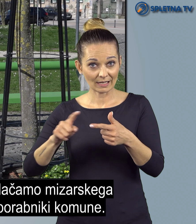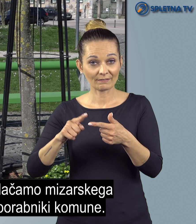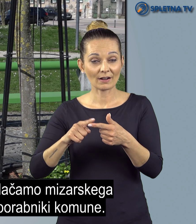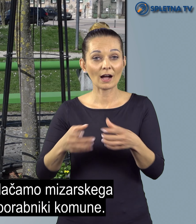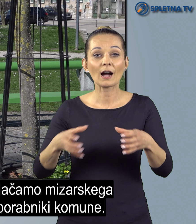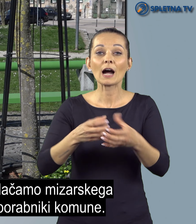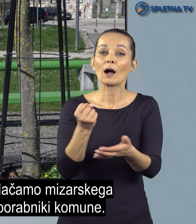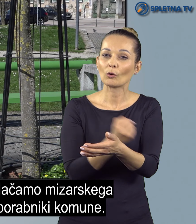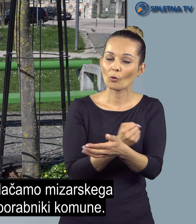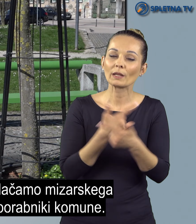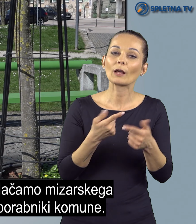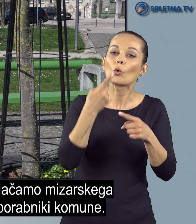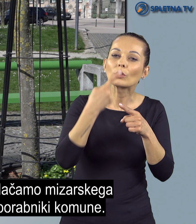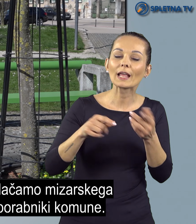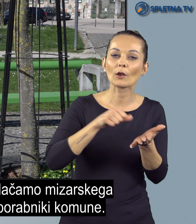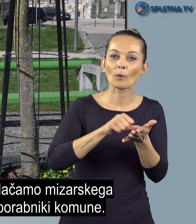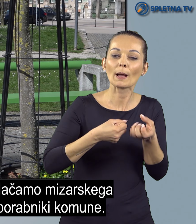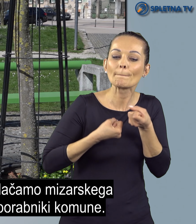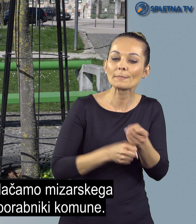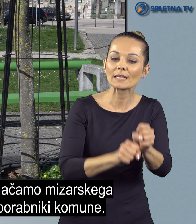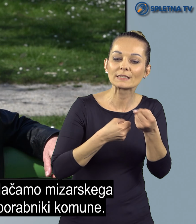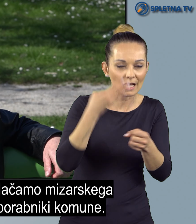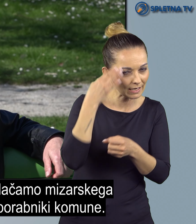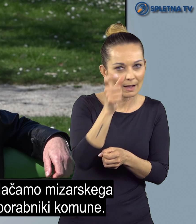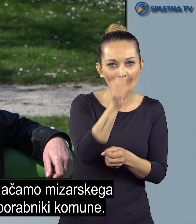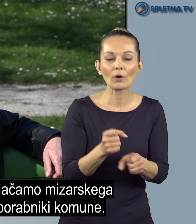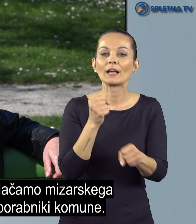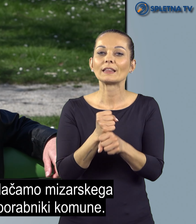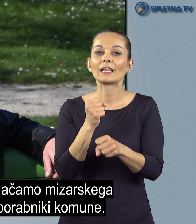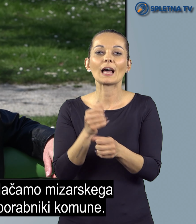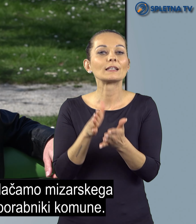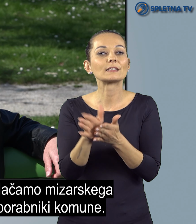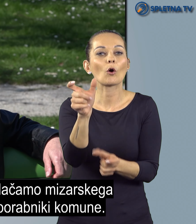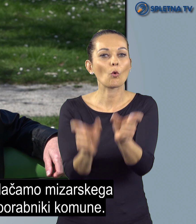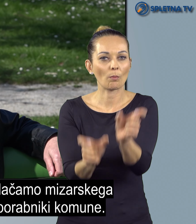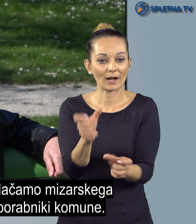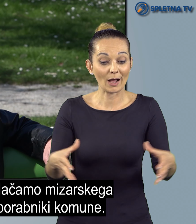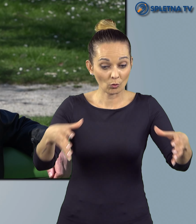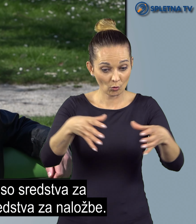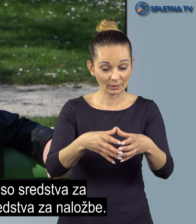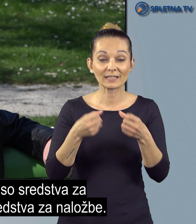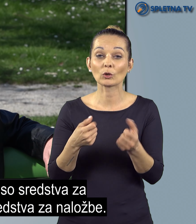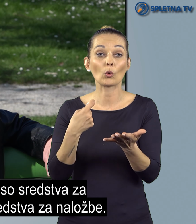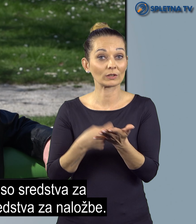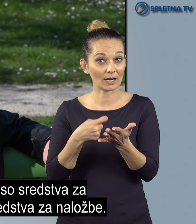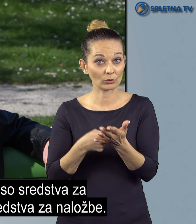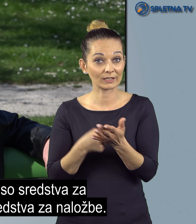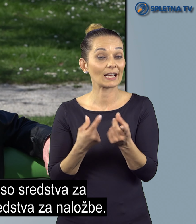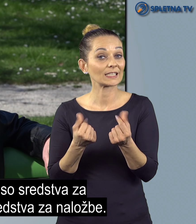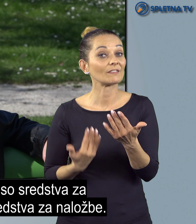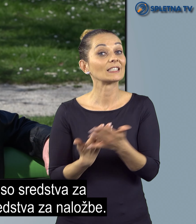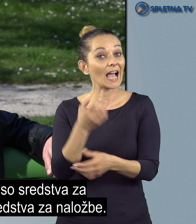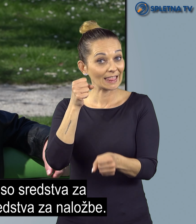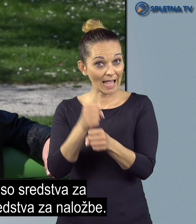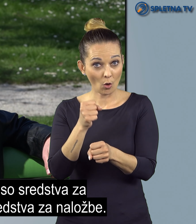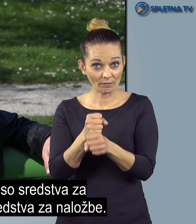v komuni pa lahko delno plačamo mizarskega mojstra, ki dela z uporabniki komune. Zelo dragocena so sredstva za